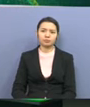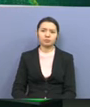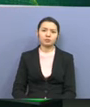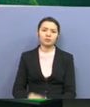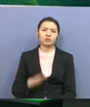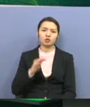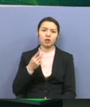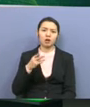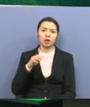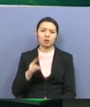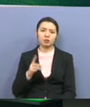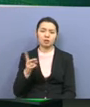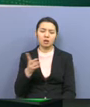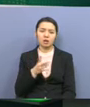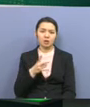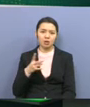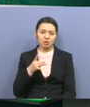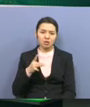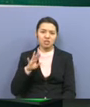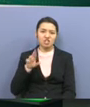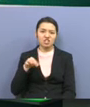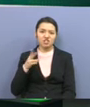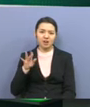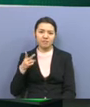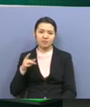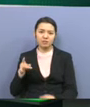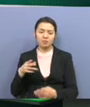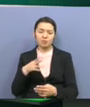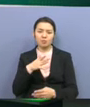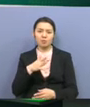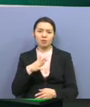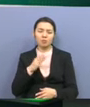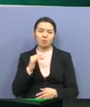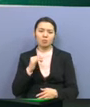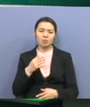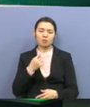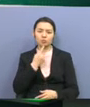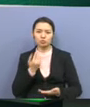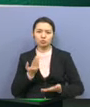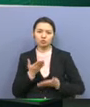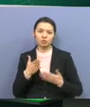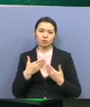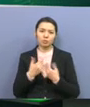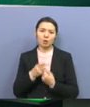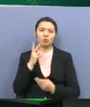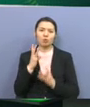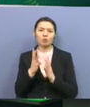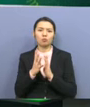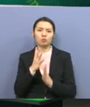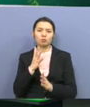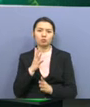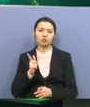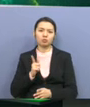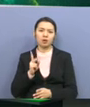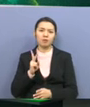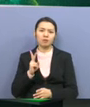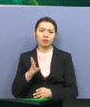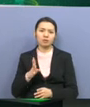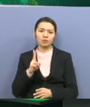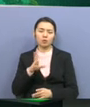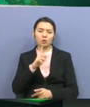Жарқайын ауданының орталығы Державинск қаласында әлеметтік аз қамтылған отбасылары мен үй кезегінде тұрған бюджеттік сала қызметкерлеріне